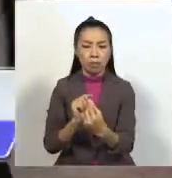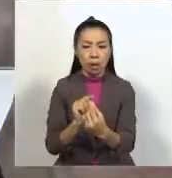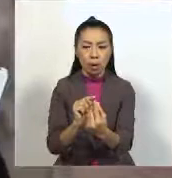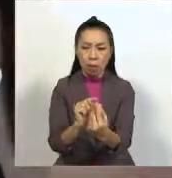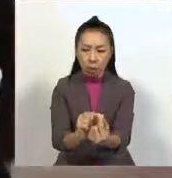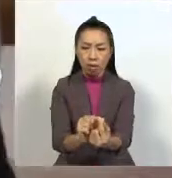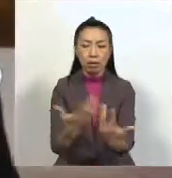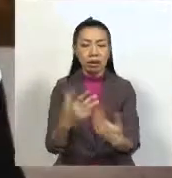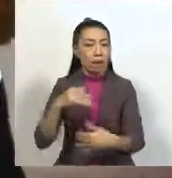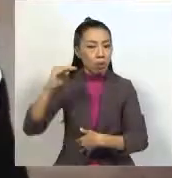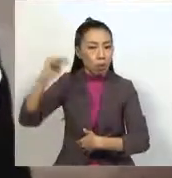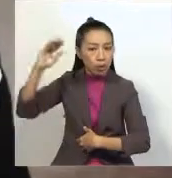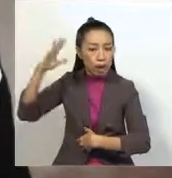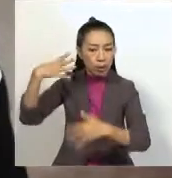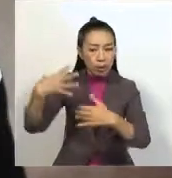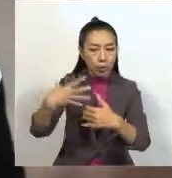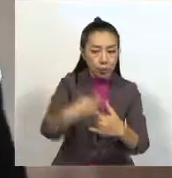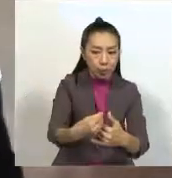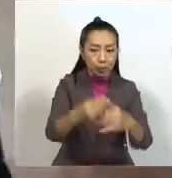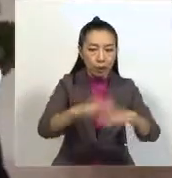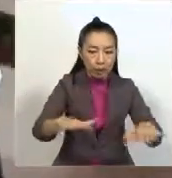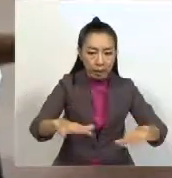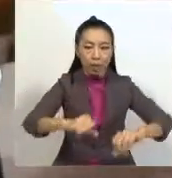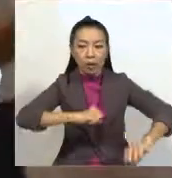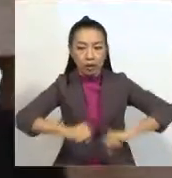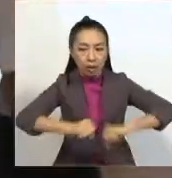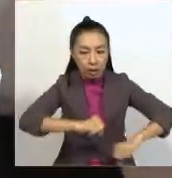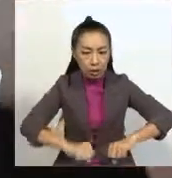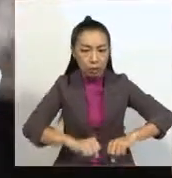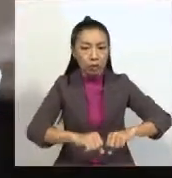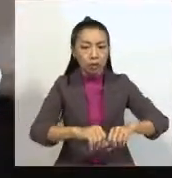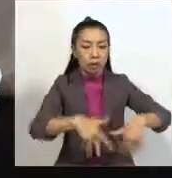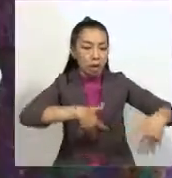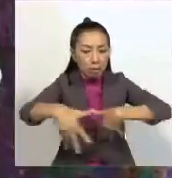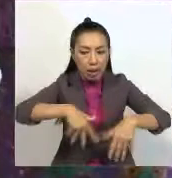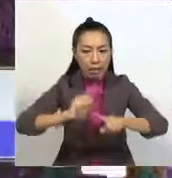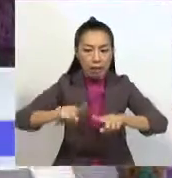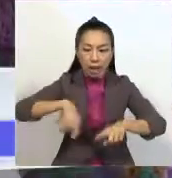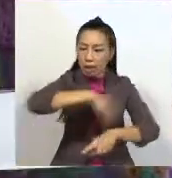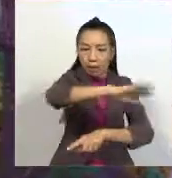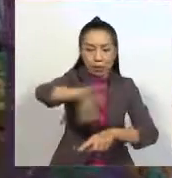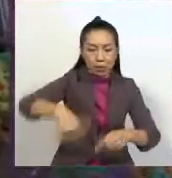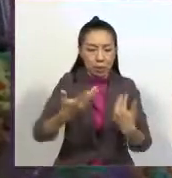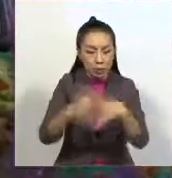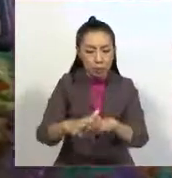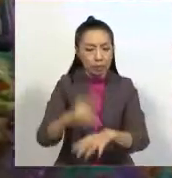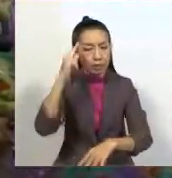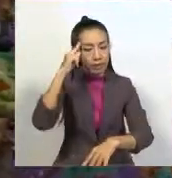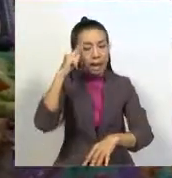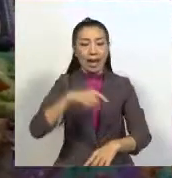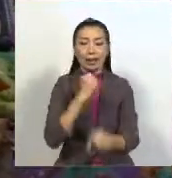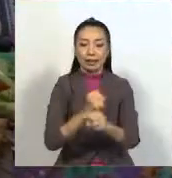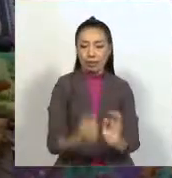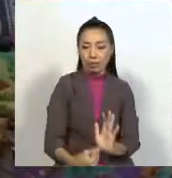จเนเรชันนะคะของทั้งเยาวชนทั้งชาวบ้านได้ร่วมกันเราก็เลยมีกิจกรรมสาธิตขึ้น